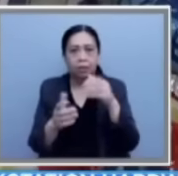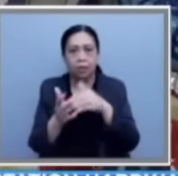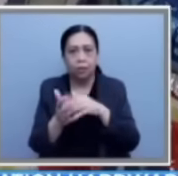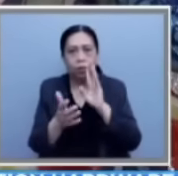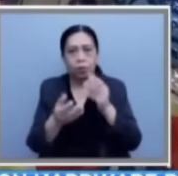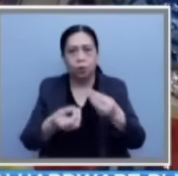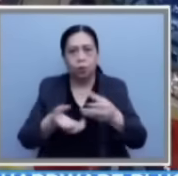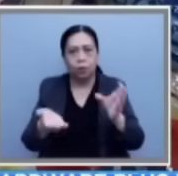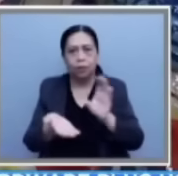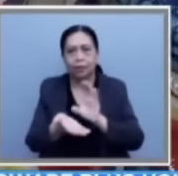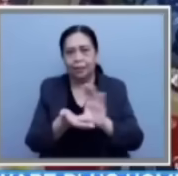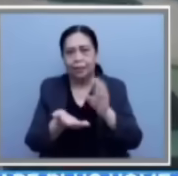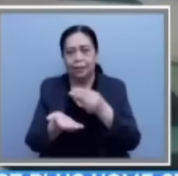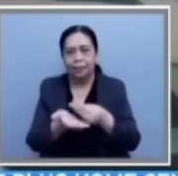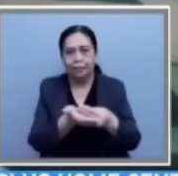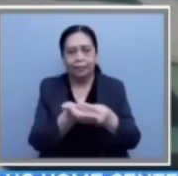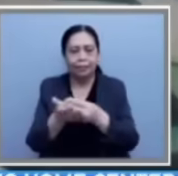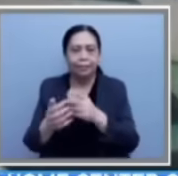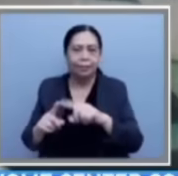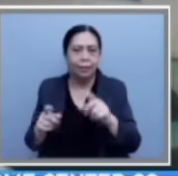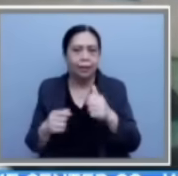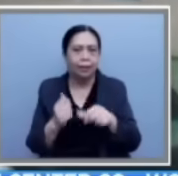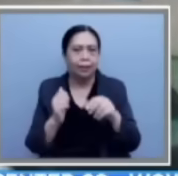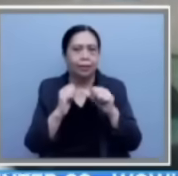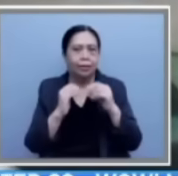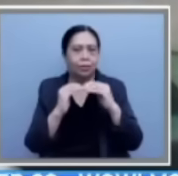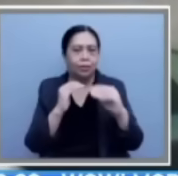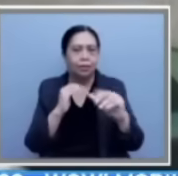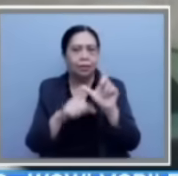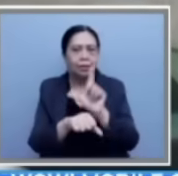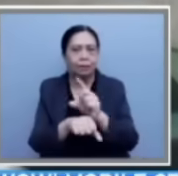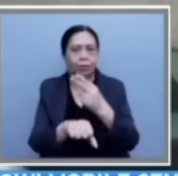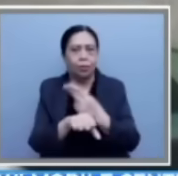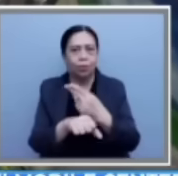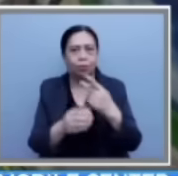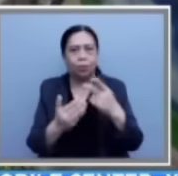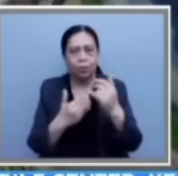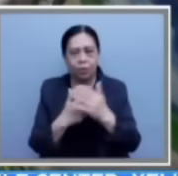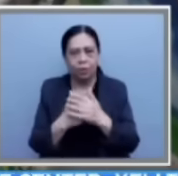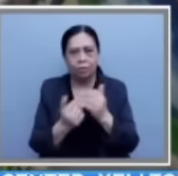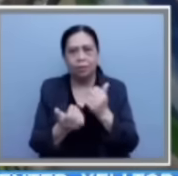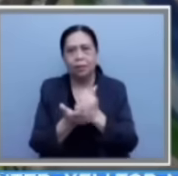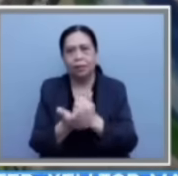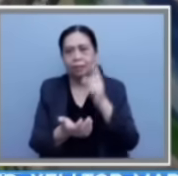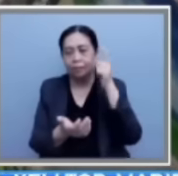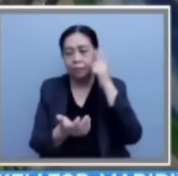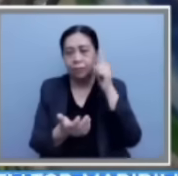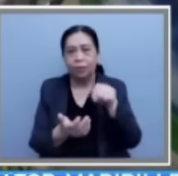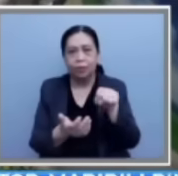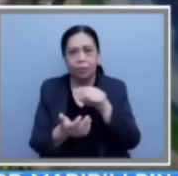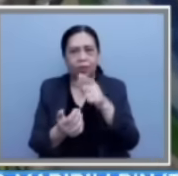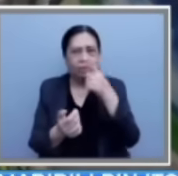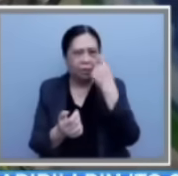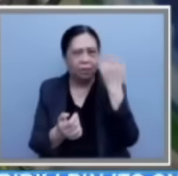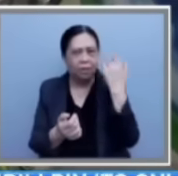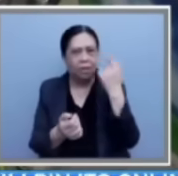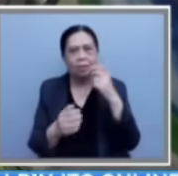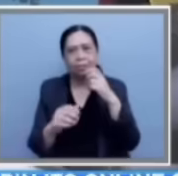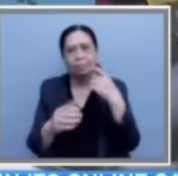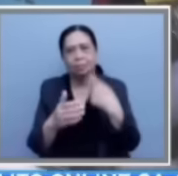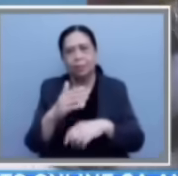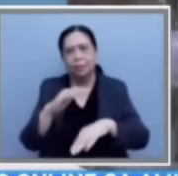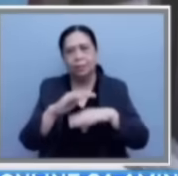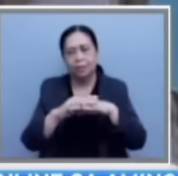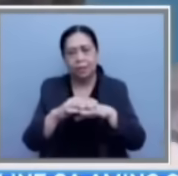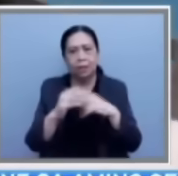assistance sa ilalim po yan ng sustainable livelihood program tulong daw ito ng gobyerno sa kanila kasunod ng price cap sa bigas na